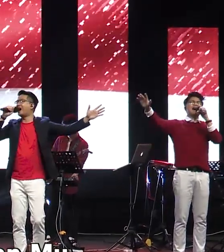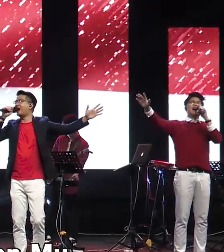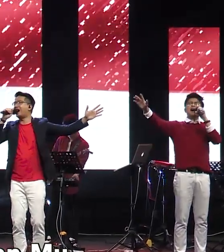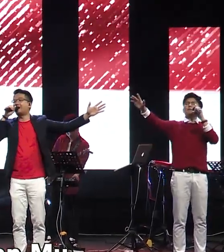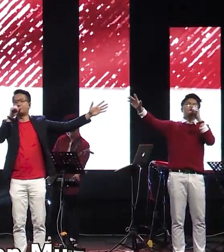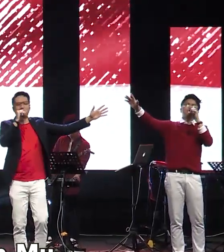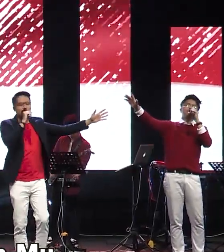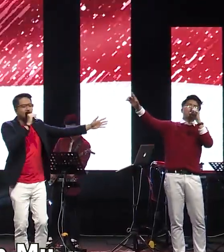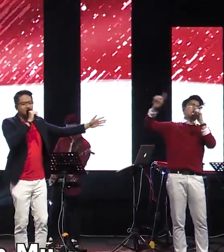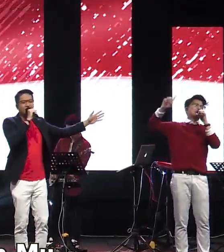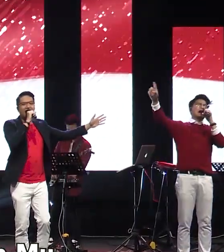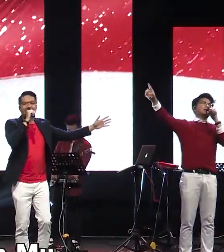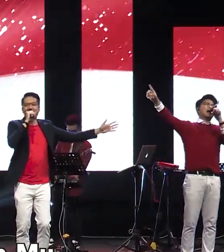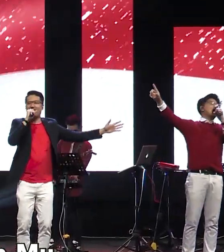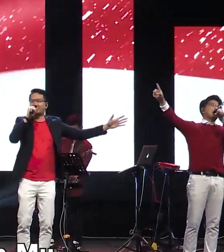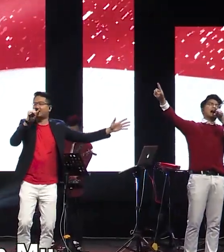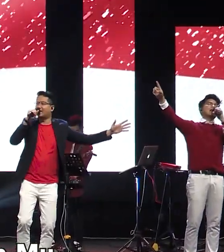pujian kemuliaan-Mu.